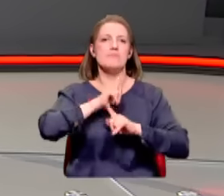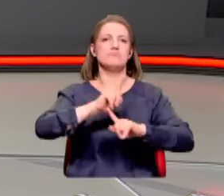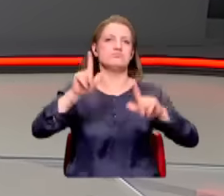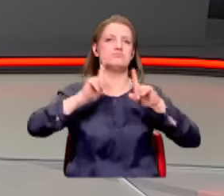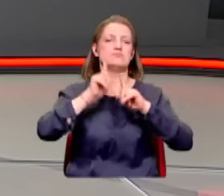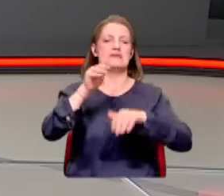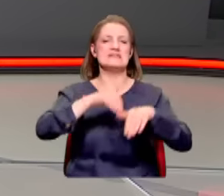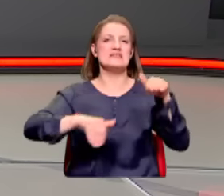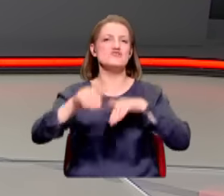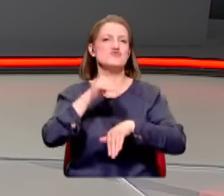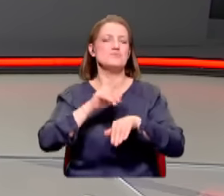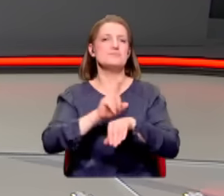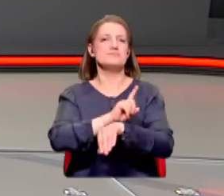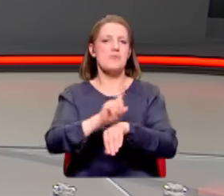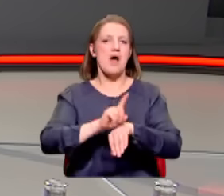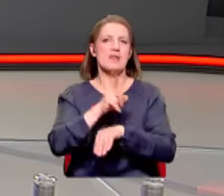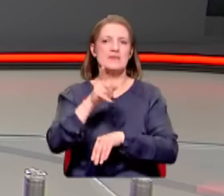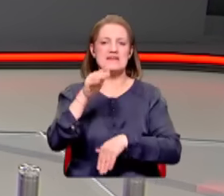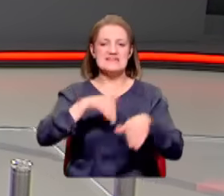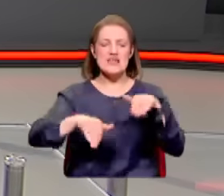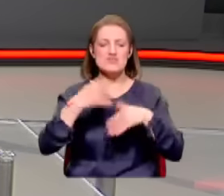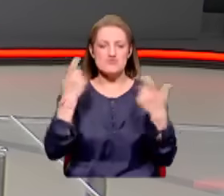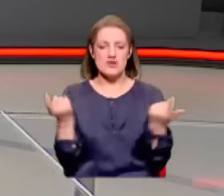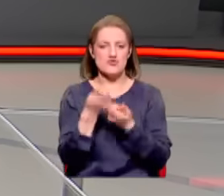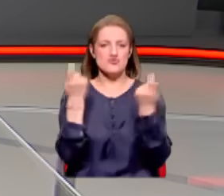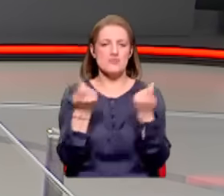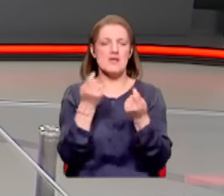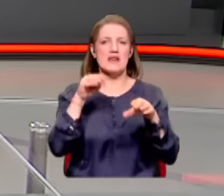Seçim döneminde yerel seçim çalışmaları için sahadaydı.